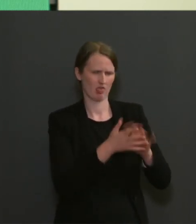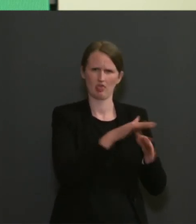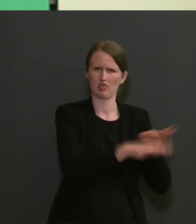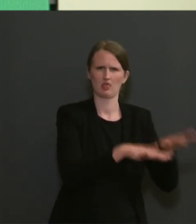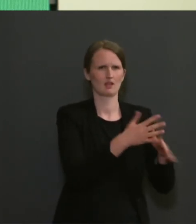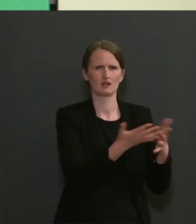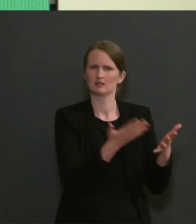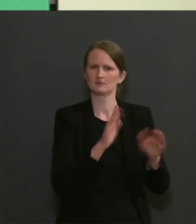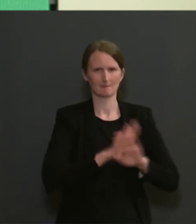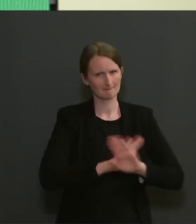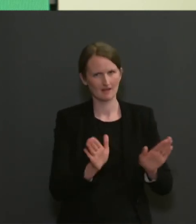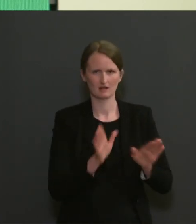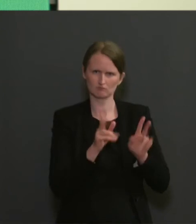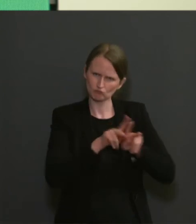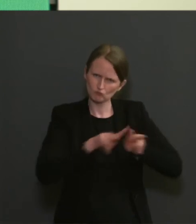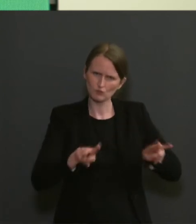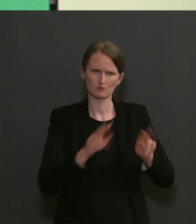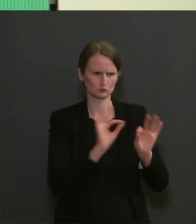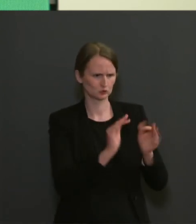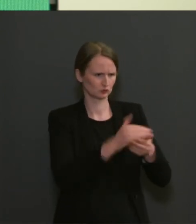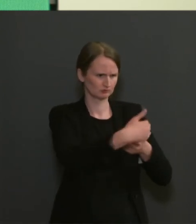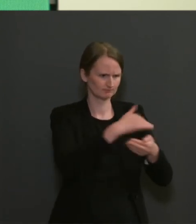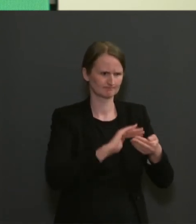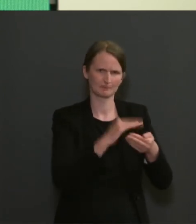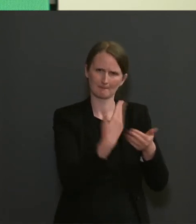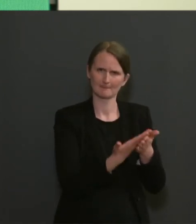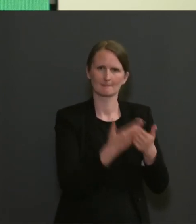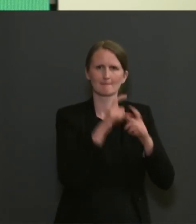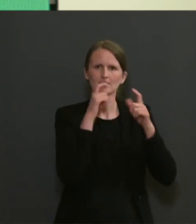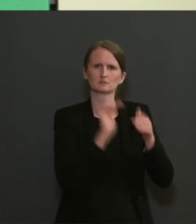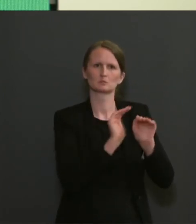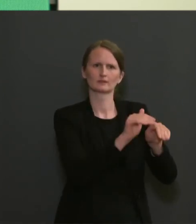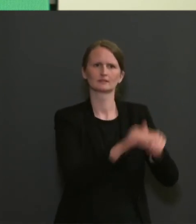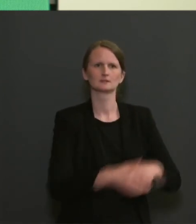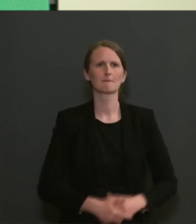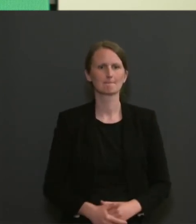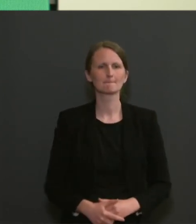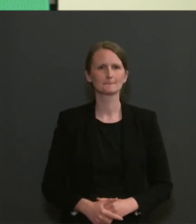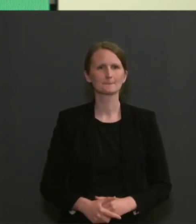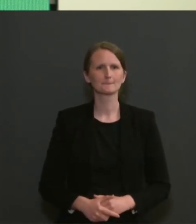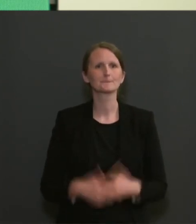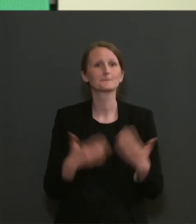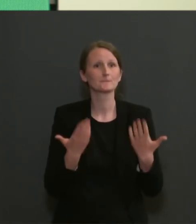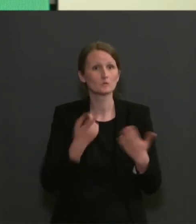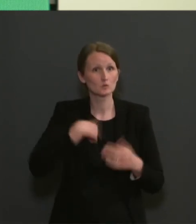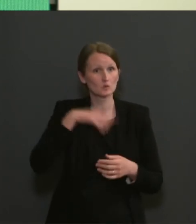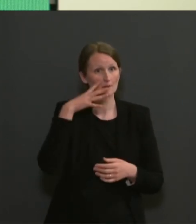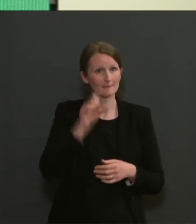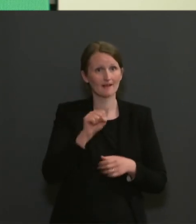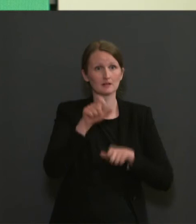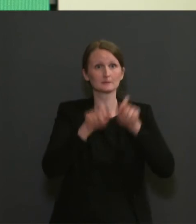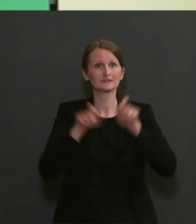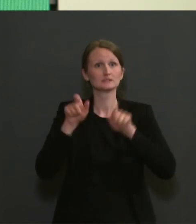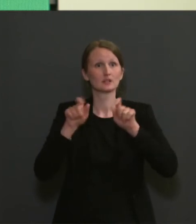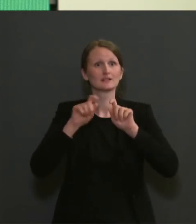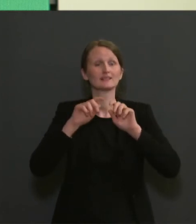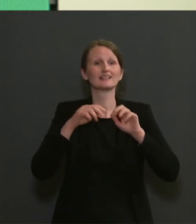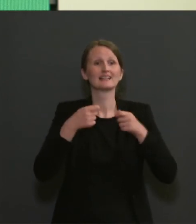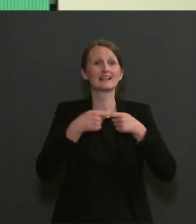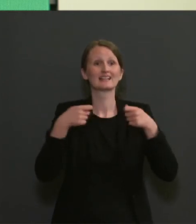De manière très pragmatique, on voit aussi des gens qui croisent les élastiques, qui ont les élastiques qui sont mis ainsi effectivement